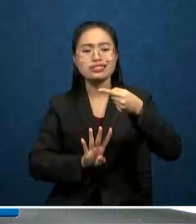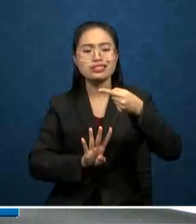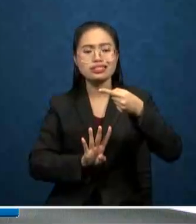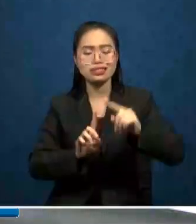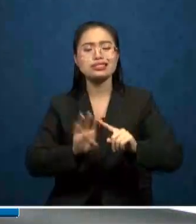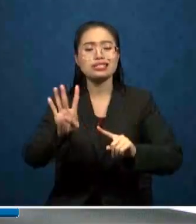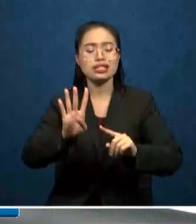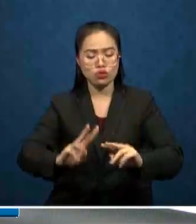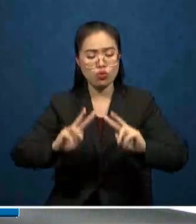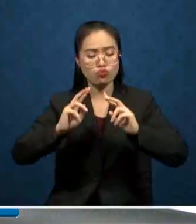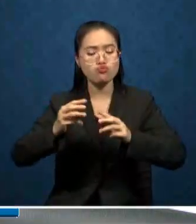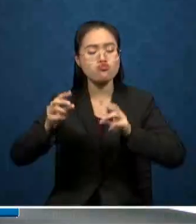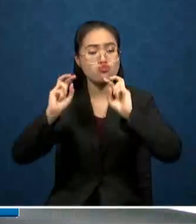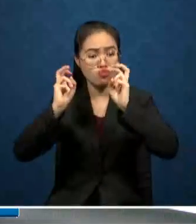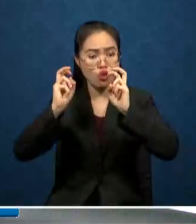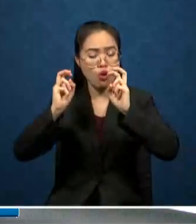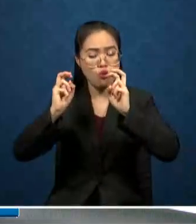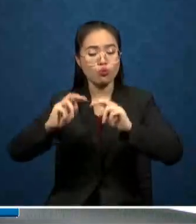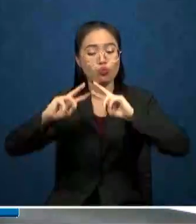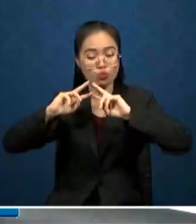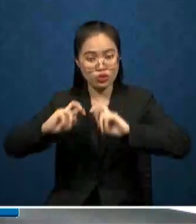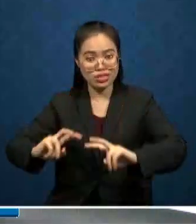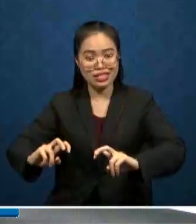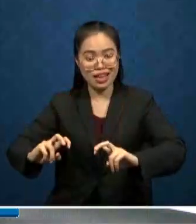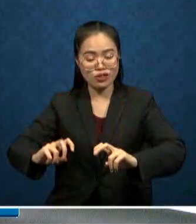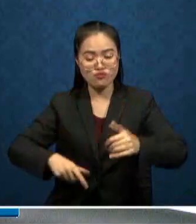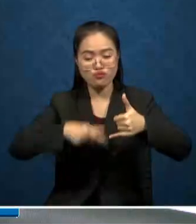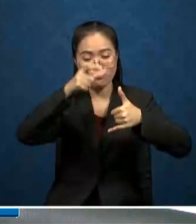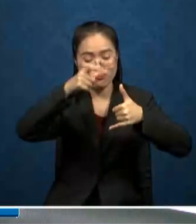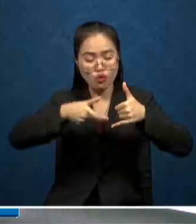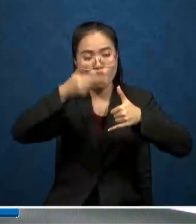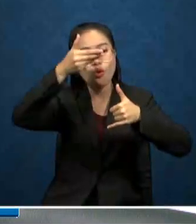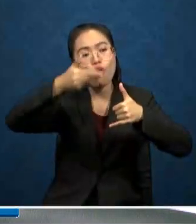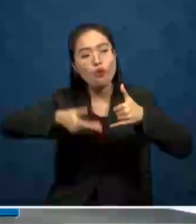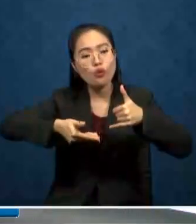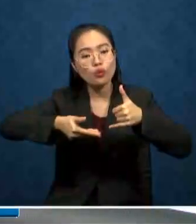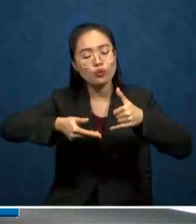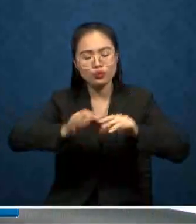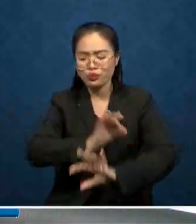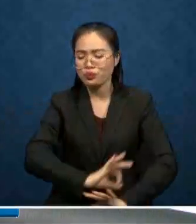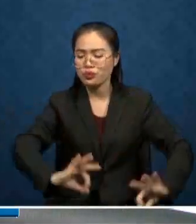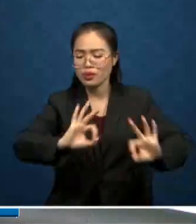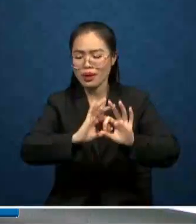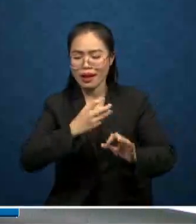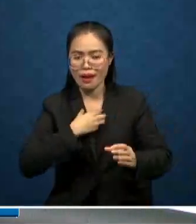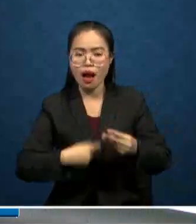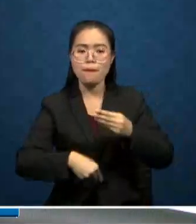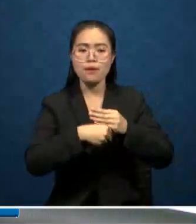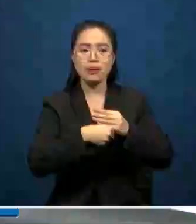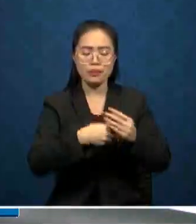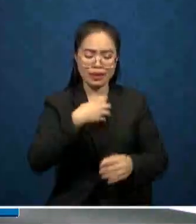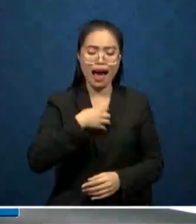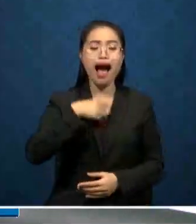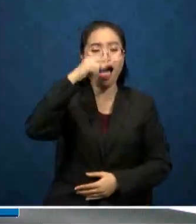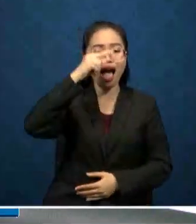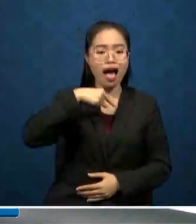ทรัพยากรมนุษย์เนี่ยค่ะดิฉันขอเพิ่มประเด็นในความจำเป็นในเรื่องนี้ว่าเราควรสร้าง